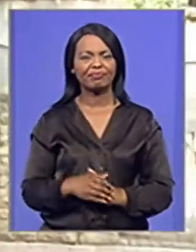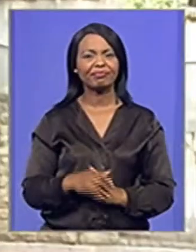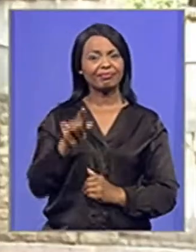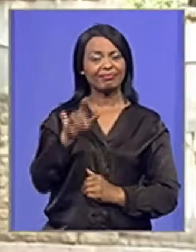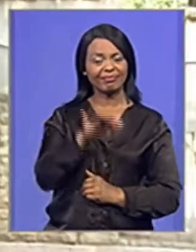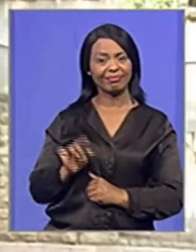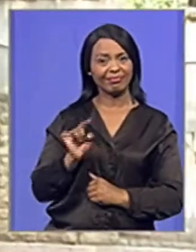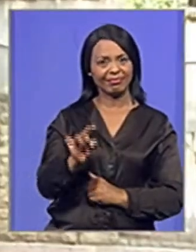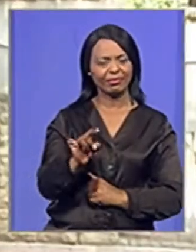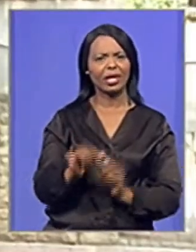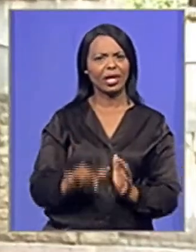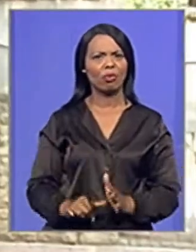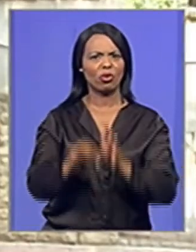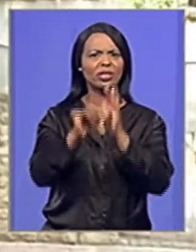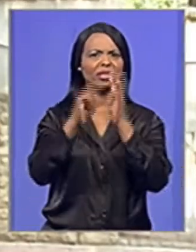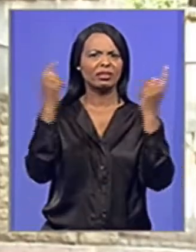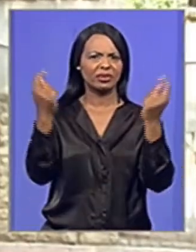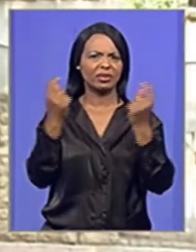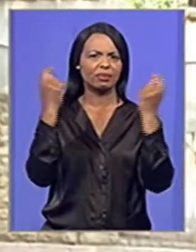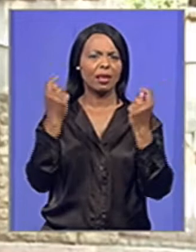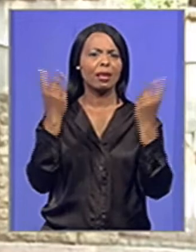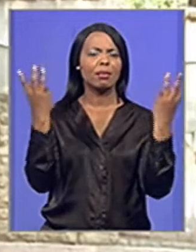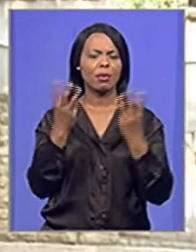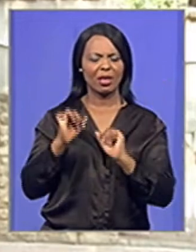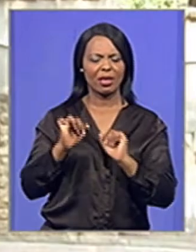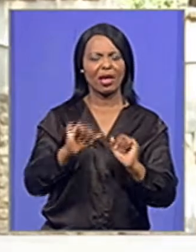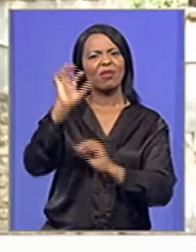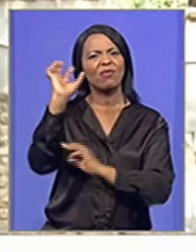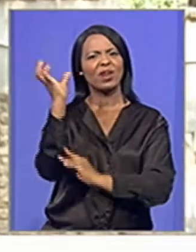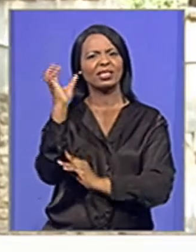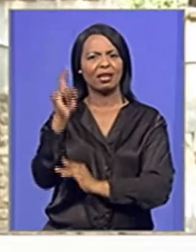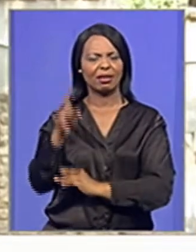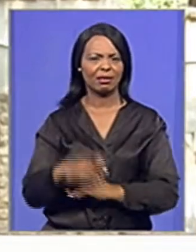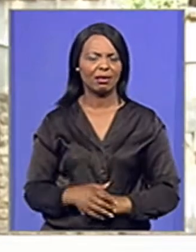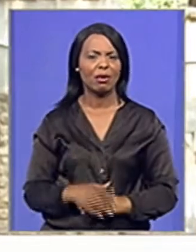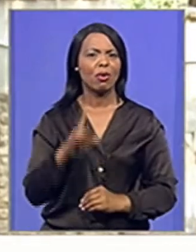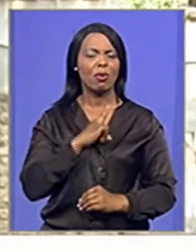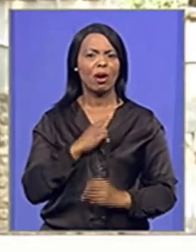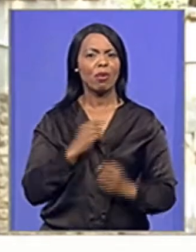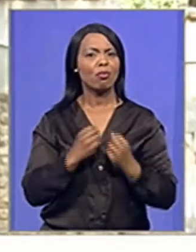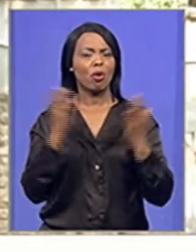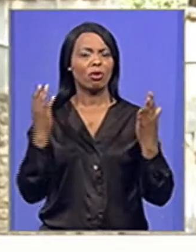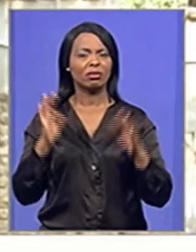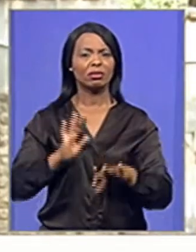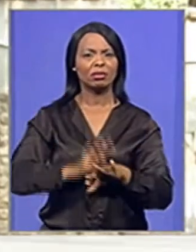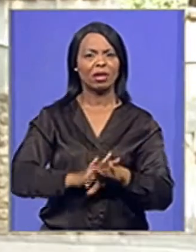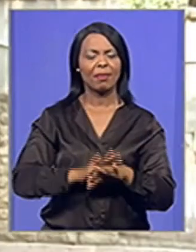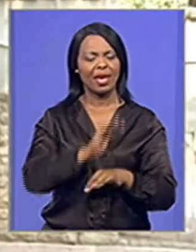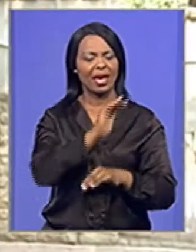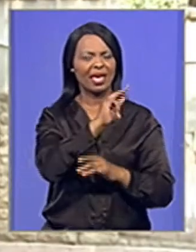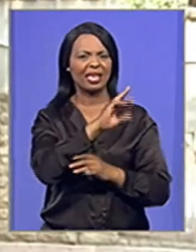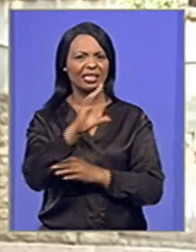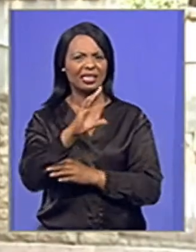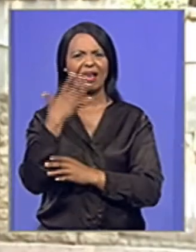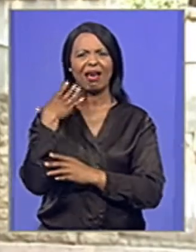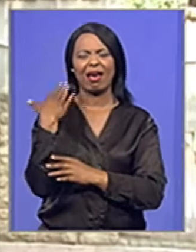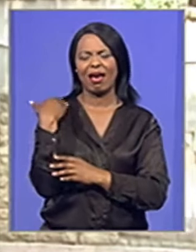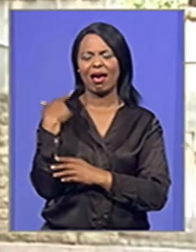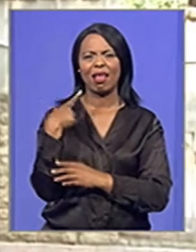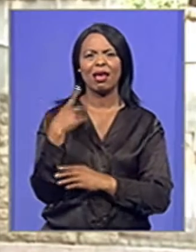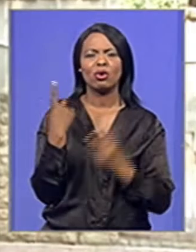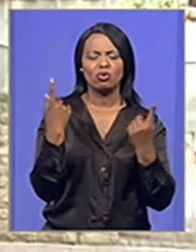leng bohlokwa haholo ho batho ba Free State. Ke lefa le leng hore ANC sa leletsa batho ba Free State mme